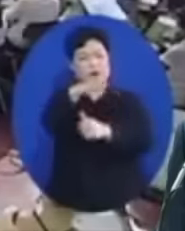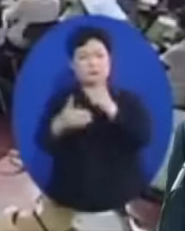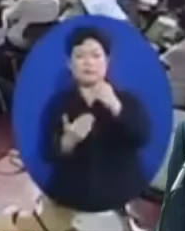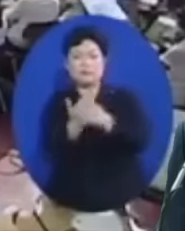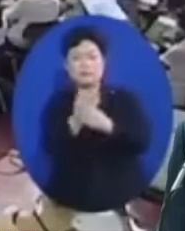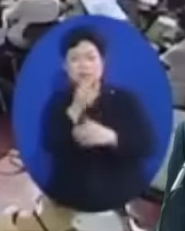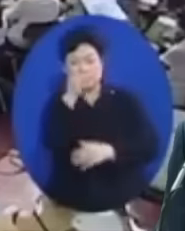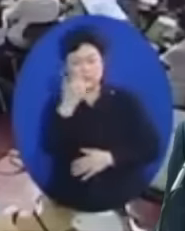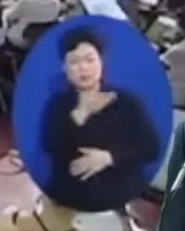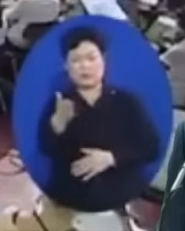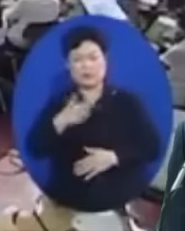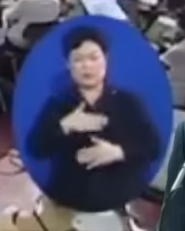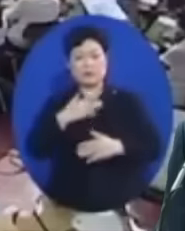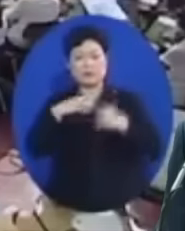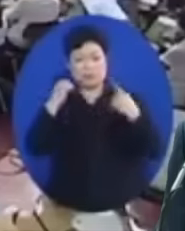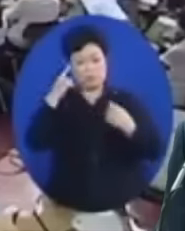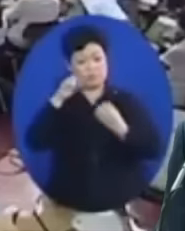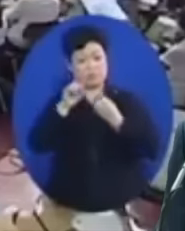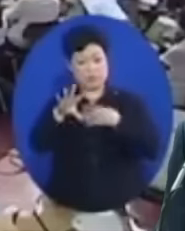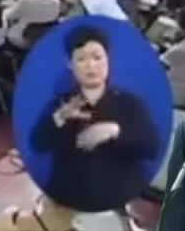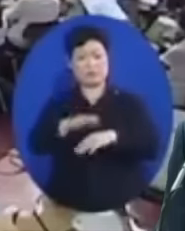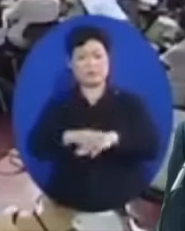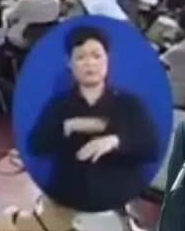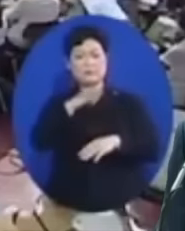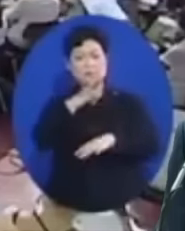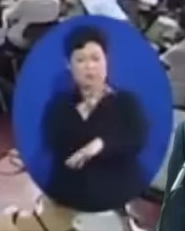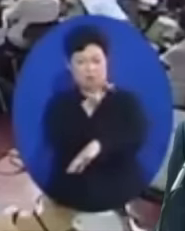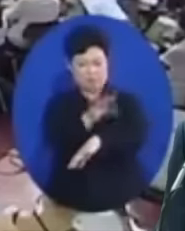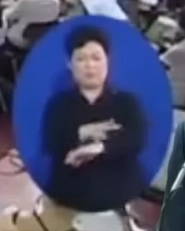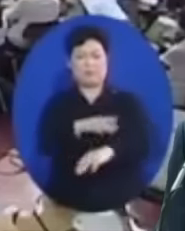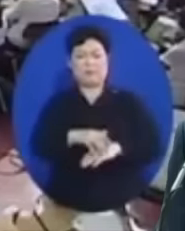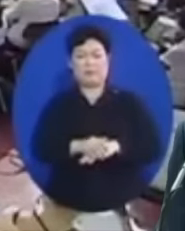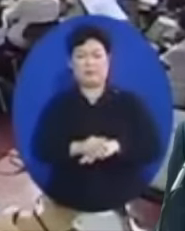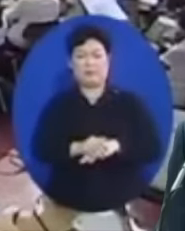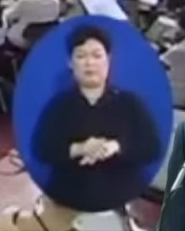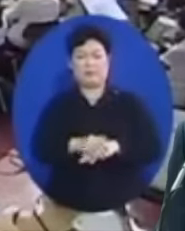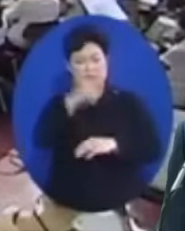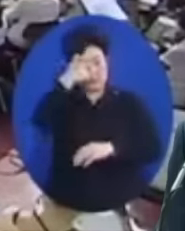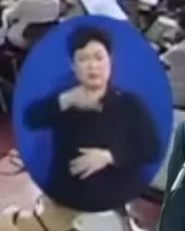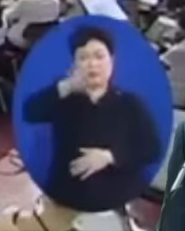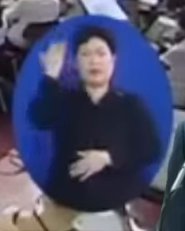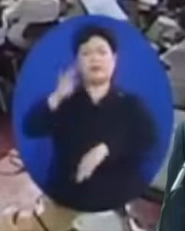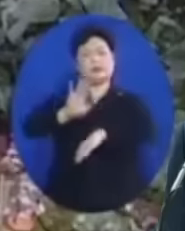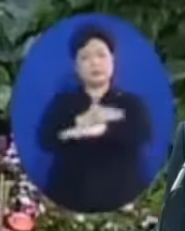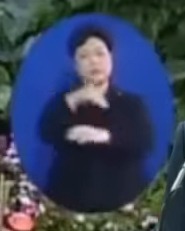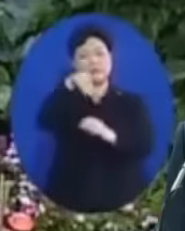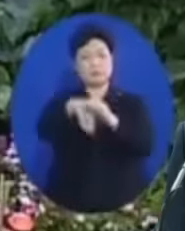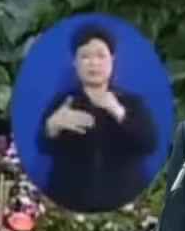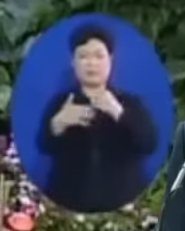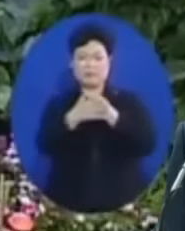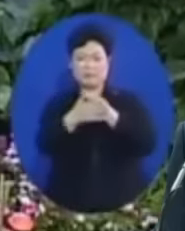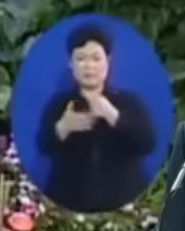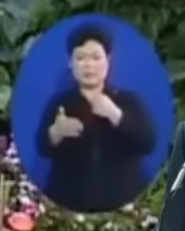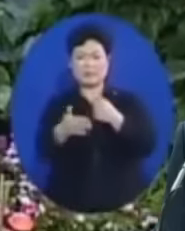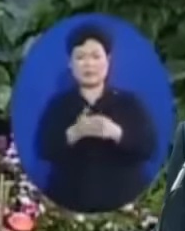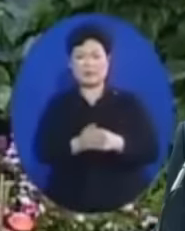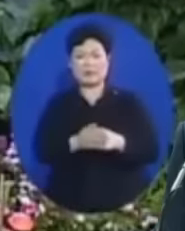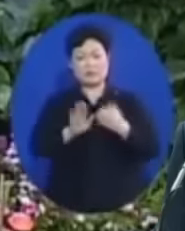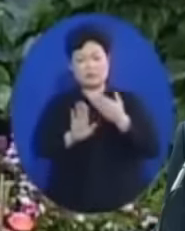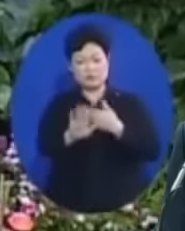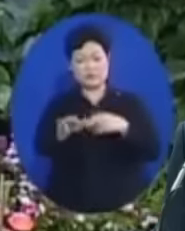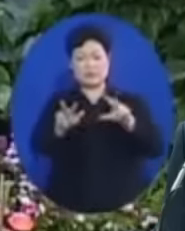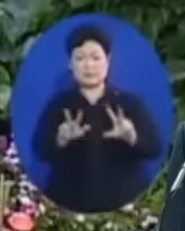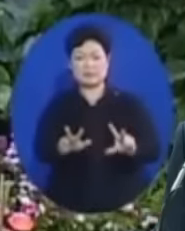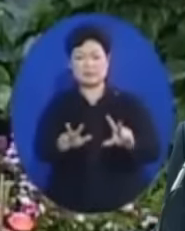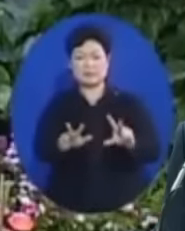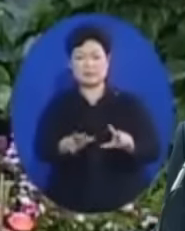일어납니까? 저희 대답은 아주 간단합니다. 그것은 과거에 잘못 심었기 때문에 이후에 우리